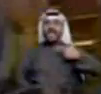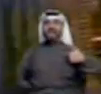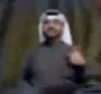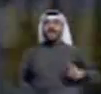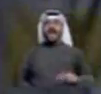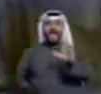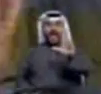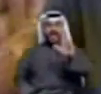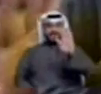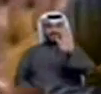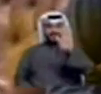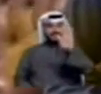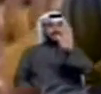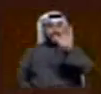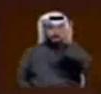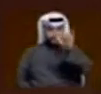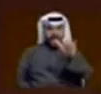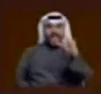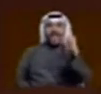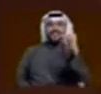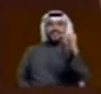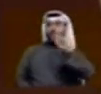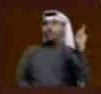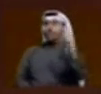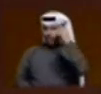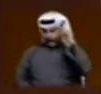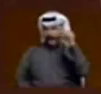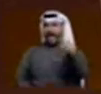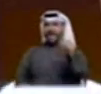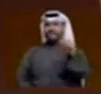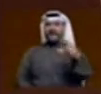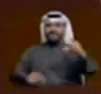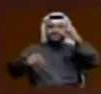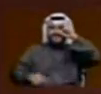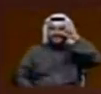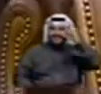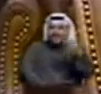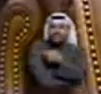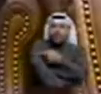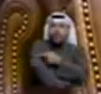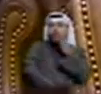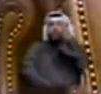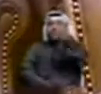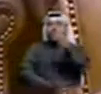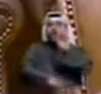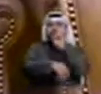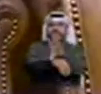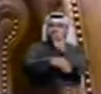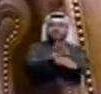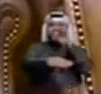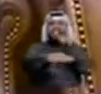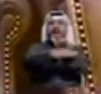من حضرة صاحب السمو أمير البلاد الشيخ صباح الأحمد الجابر الصباح في القمة العربية الأفريقية الثالثة في دولة